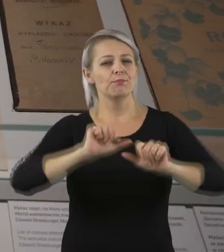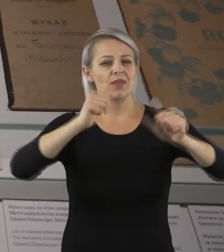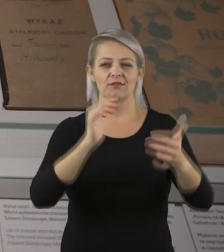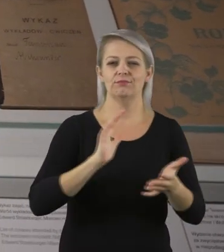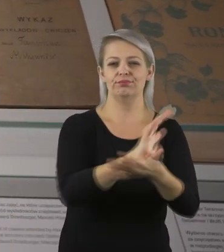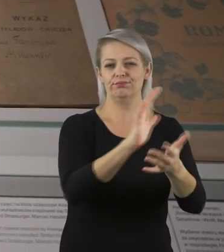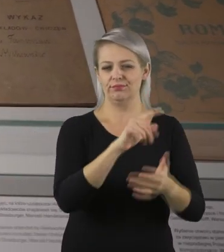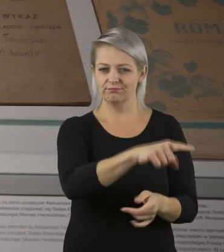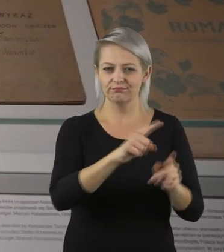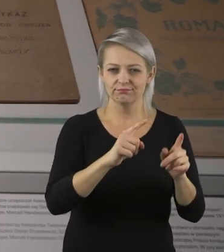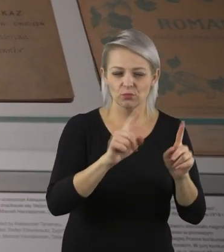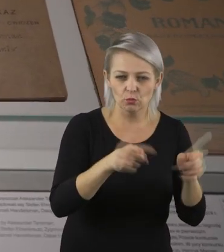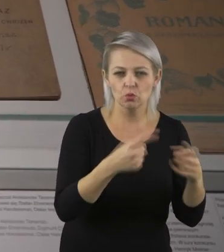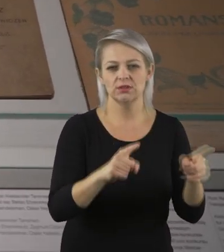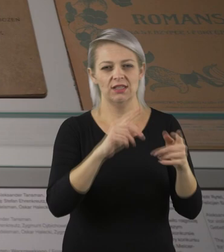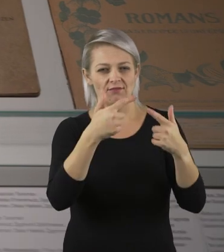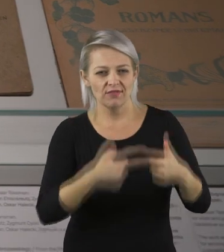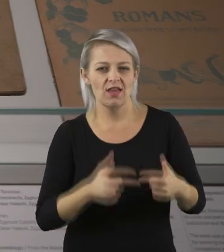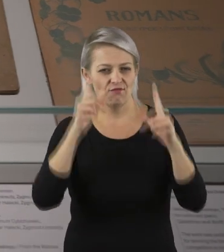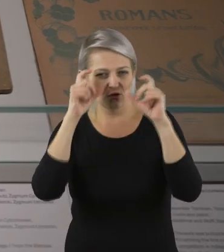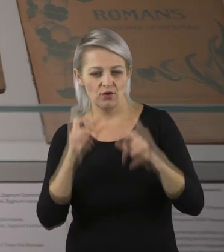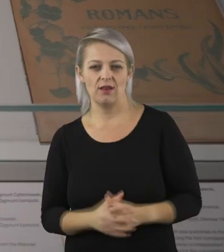pierwsze wydania utworów i fotografie.